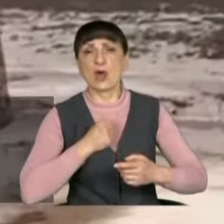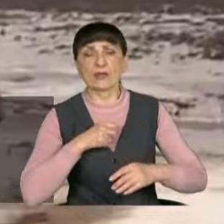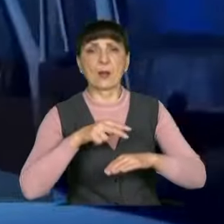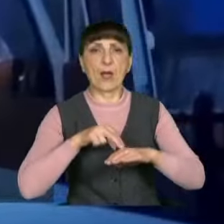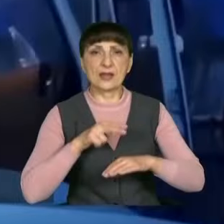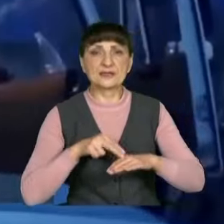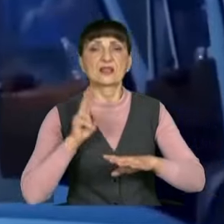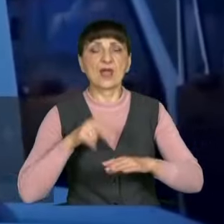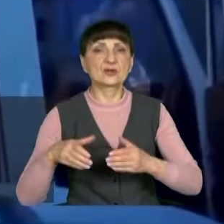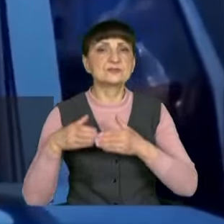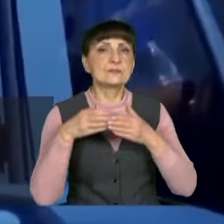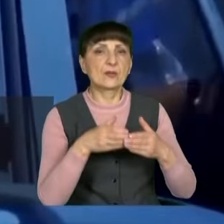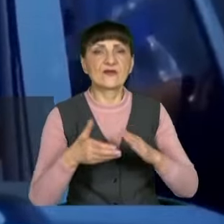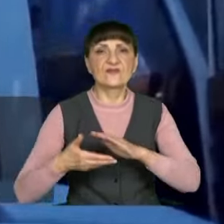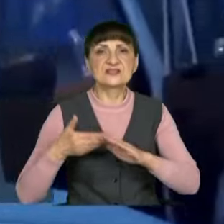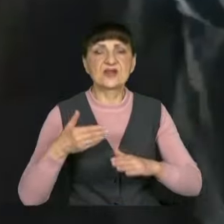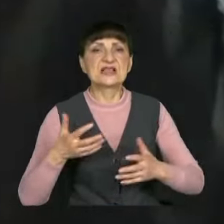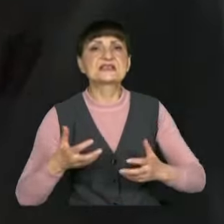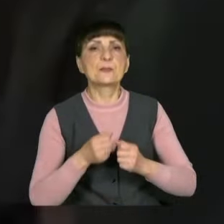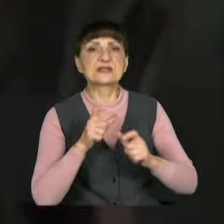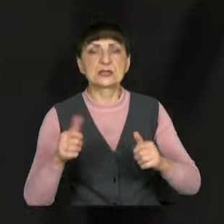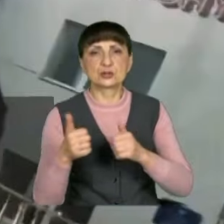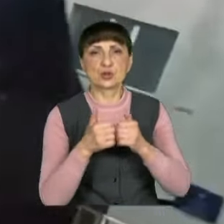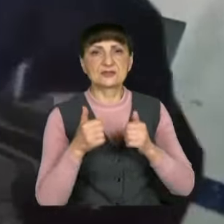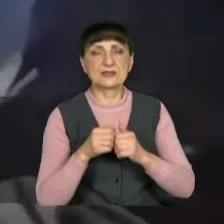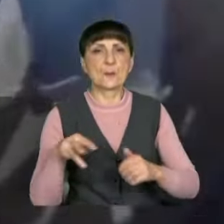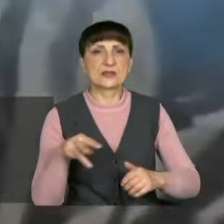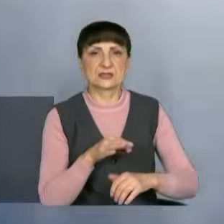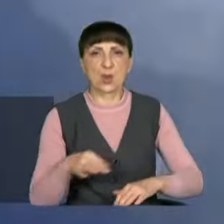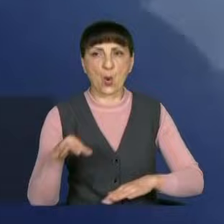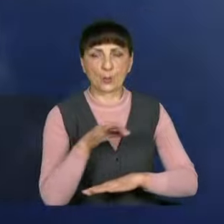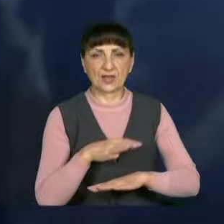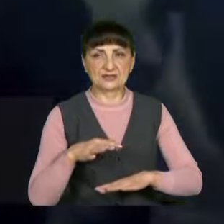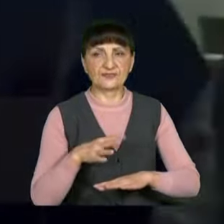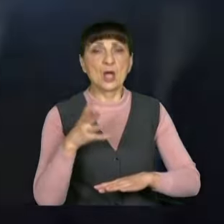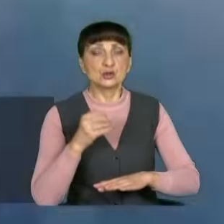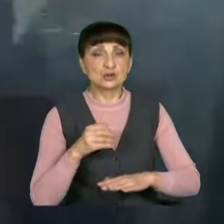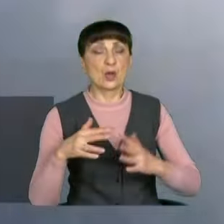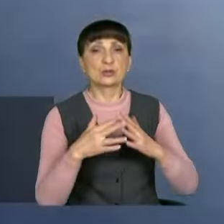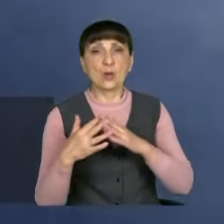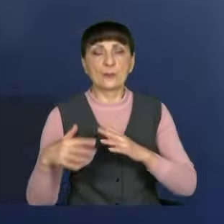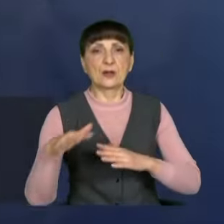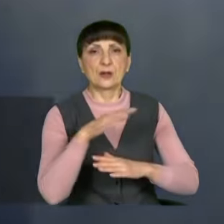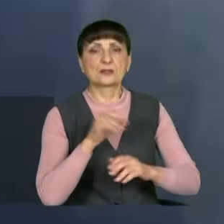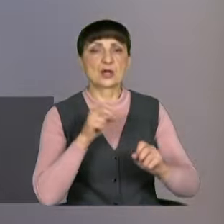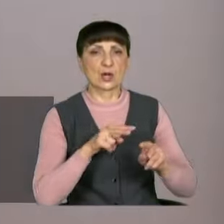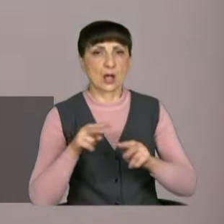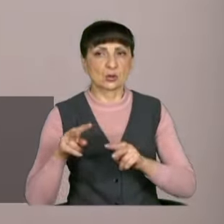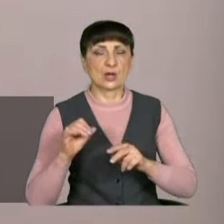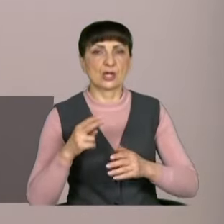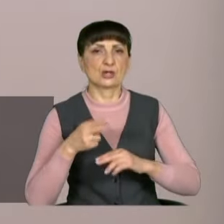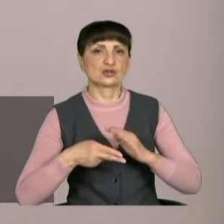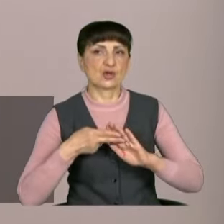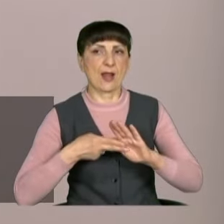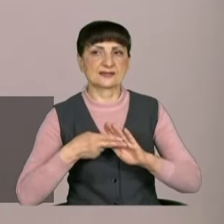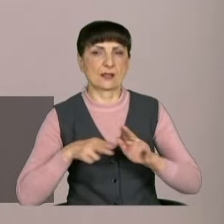На подмогу экстренно вызвали отряд спасателей из соседней Мангистауской области. Помимо населенных пунктов, под контролем держат и